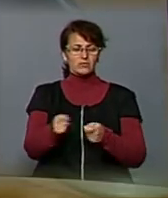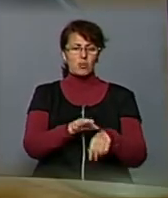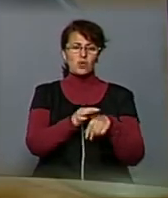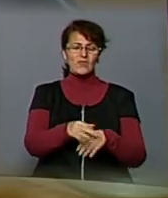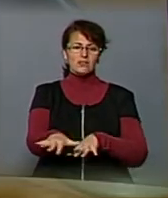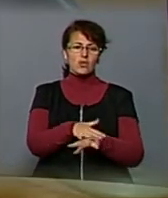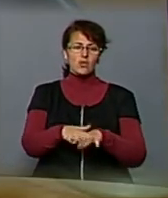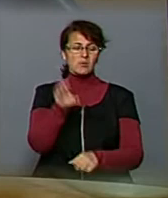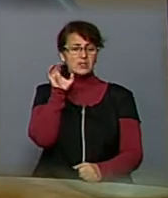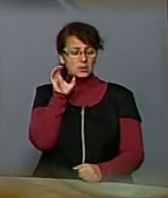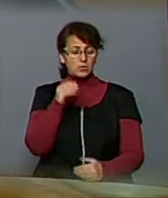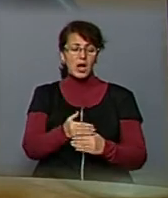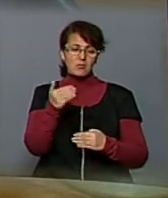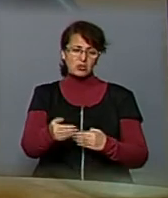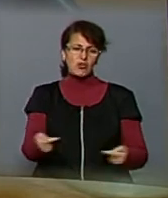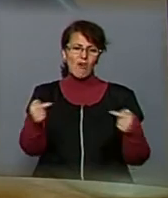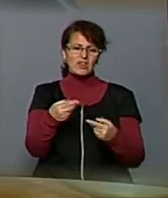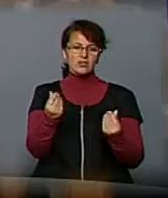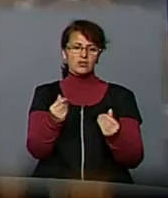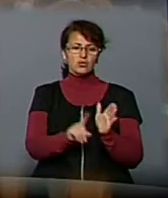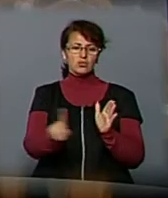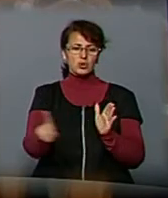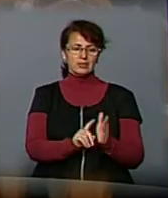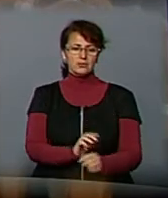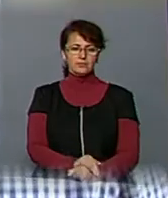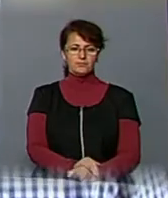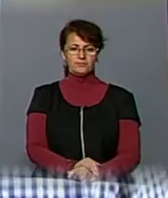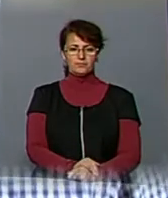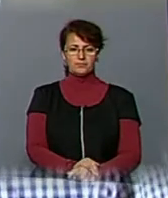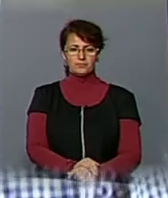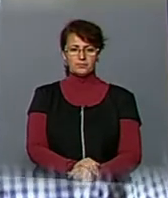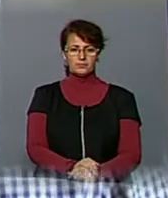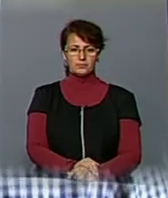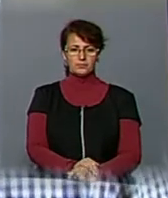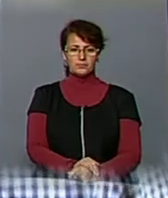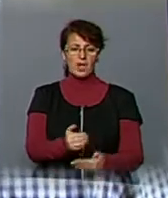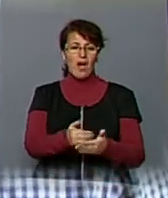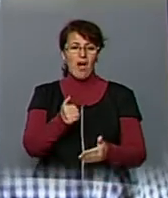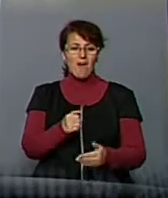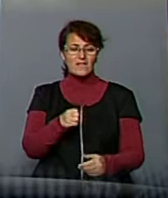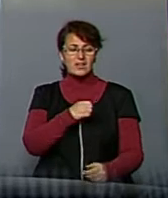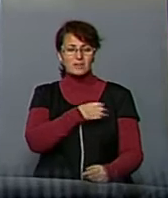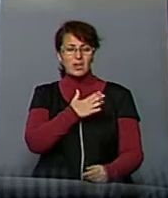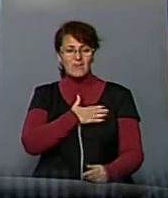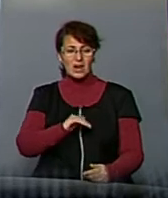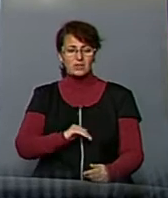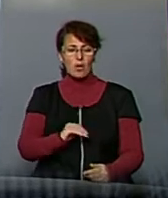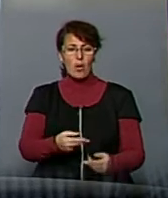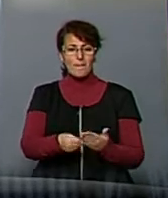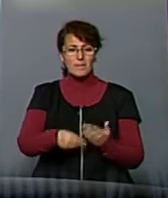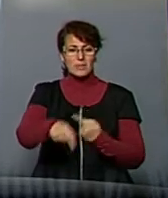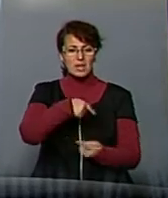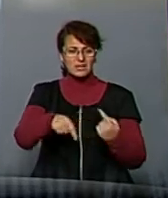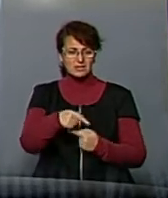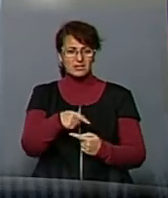а тоді вже визначити ціну проїзду. Від приватного бізнесу ми почули, що їм недоцільно їхати, це